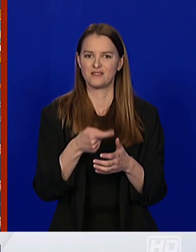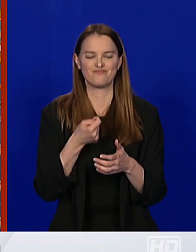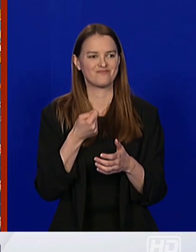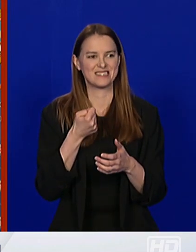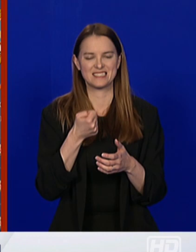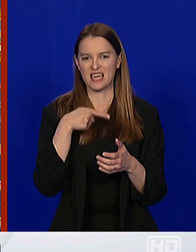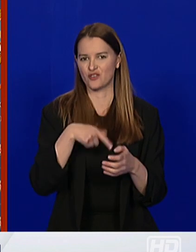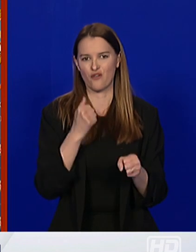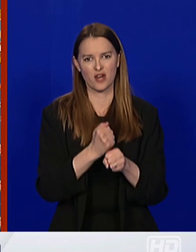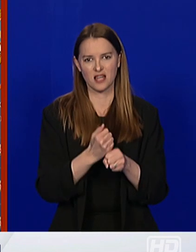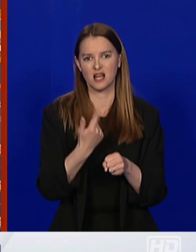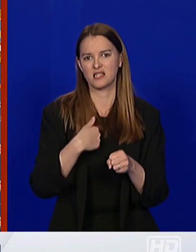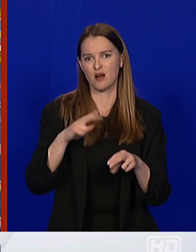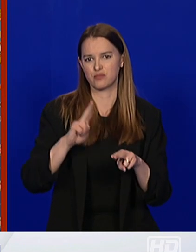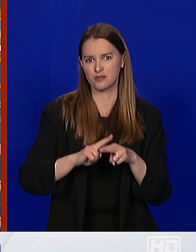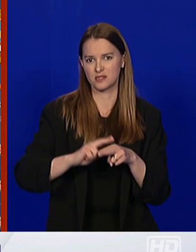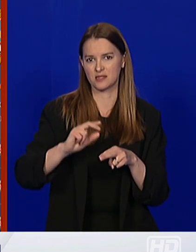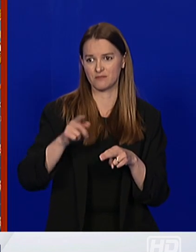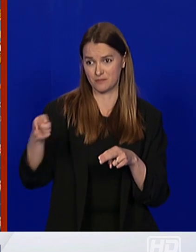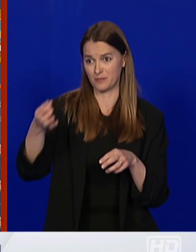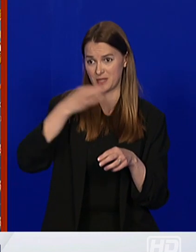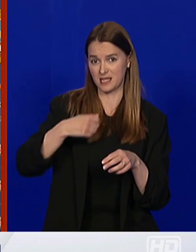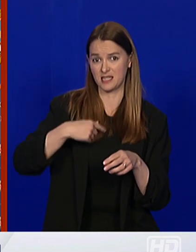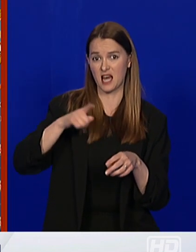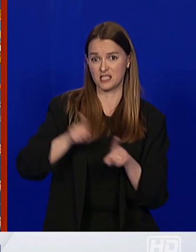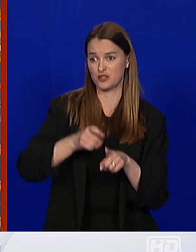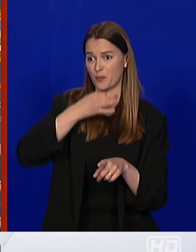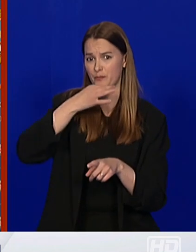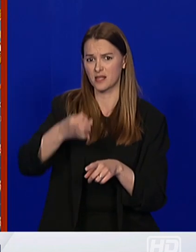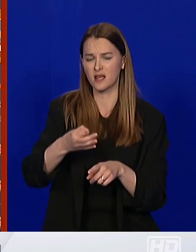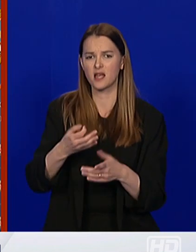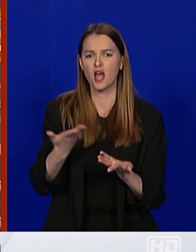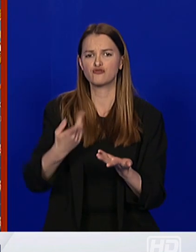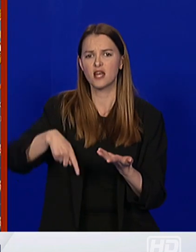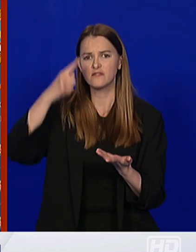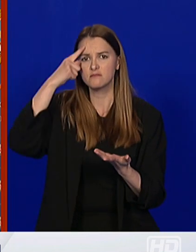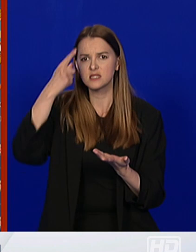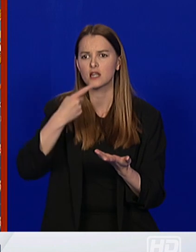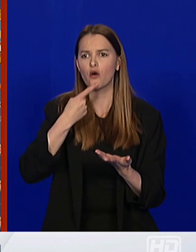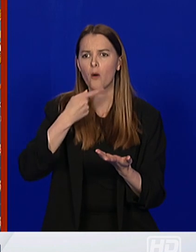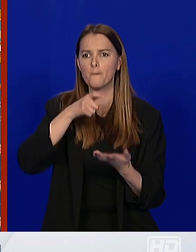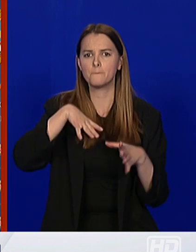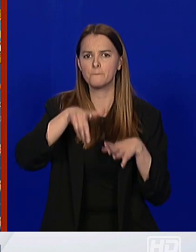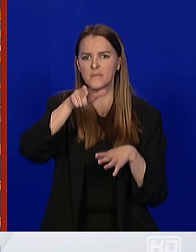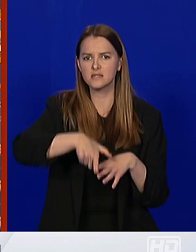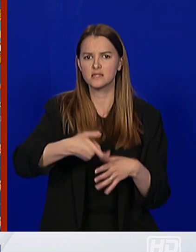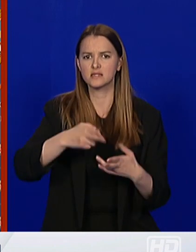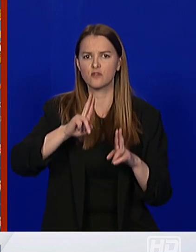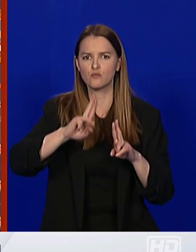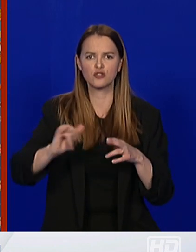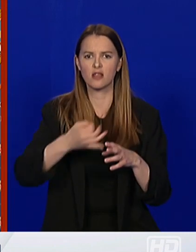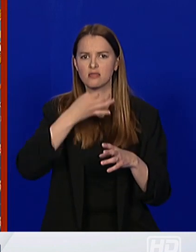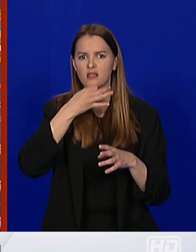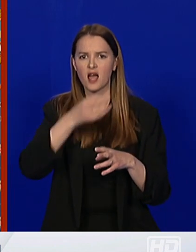Odgovorite i protupitanjem. Za kojeg ministra mislite da bi bio najbolji za borbu protiv epidemije, protiv dakle